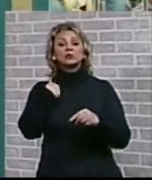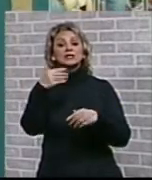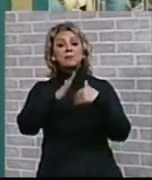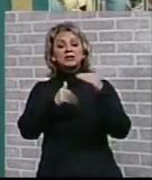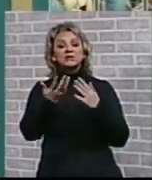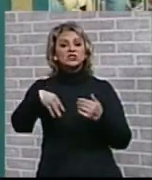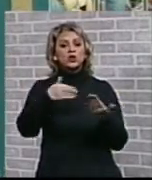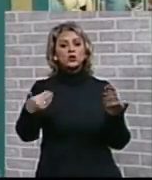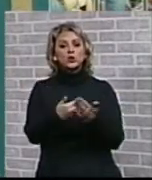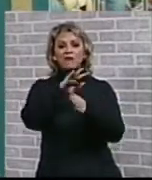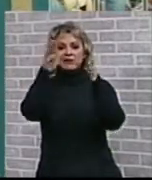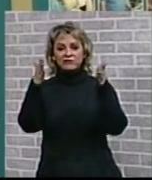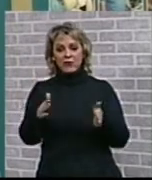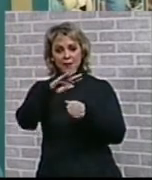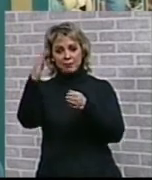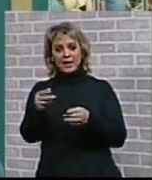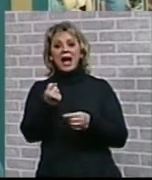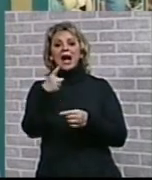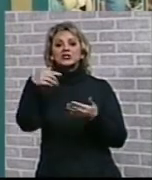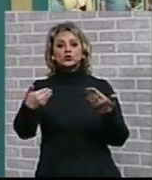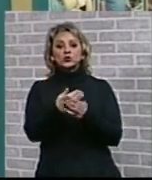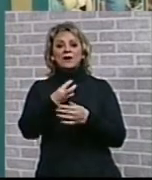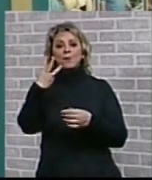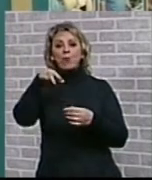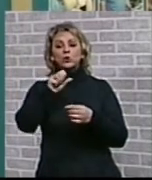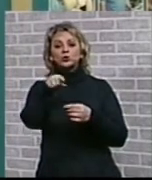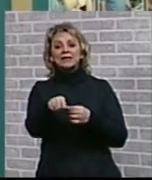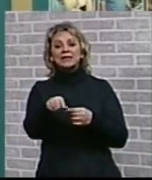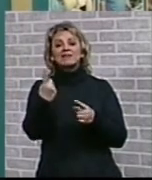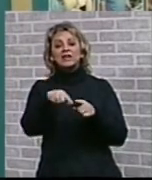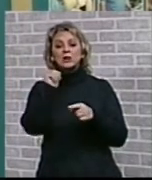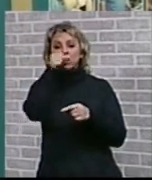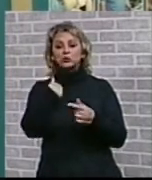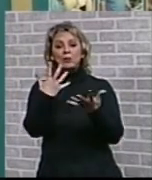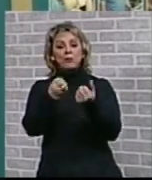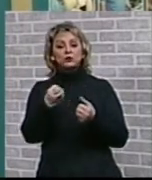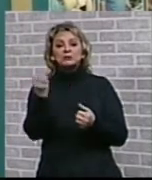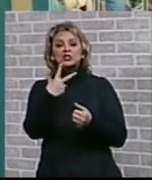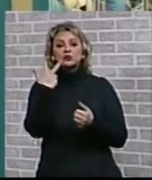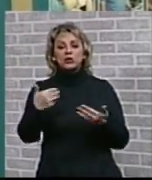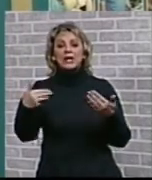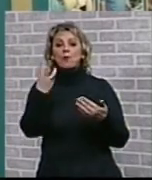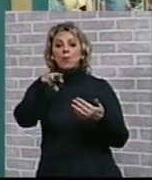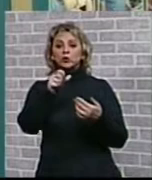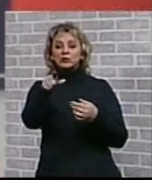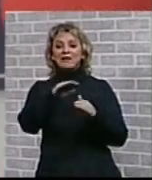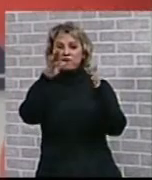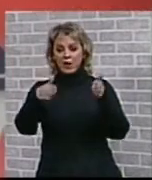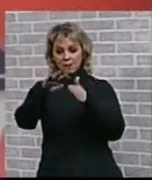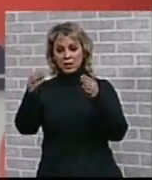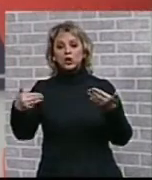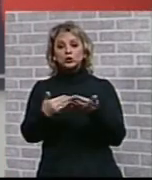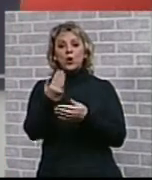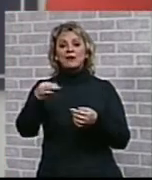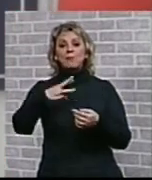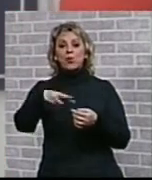все новые ФАПы, у нас 11 новых модульных. И вот в этом году мы получим еще 3 новых модульных ФАПа. Новые